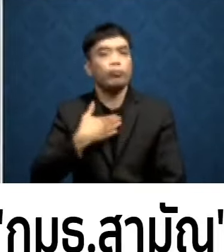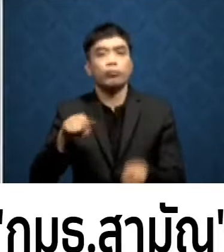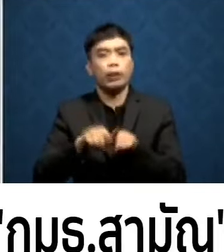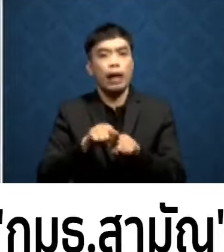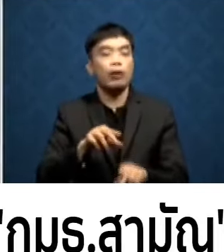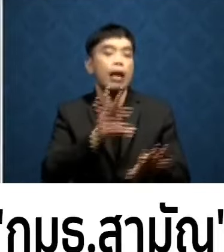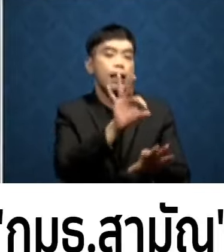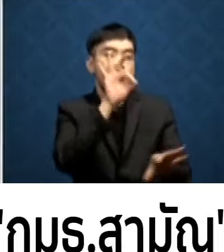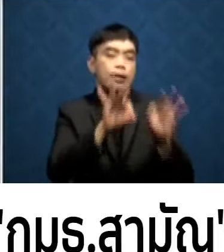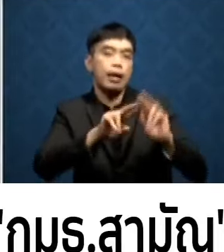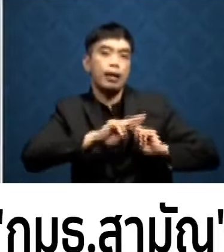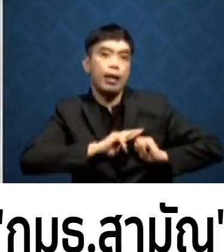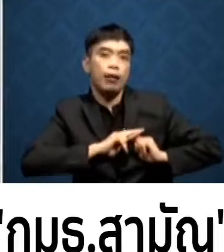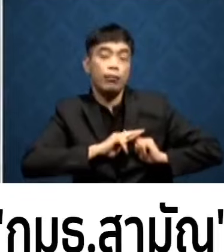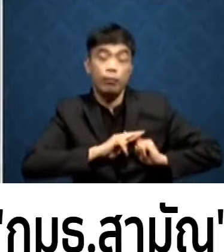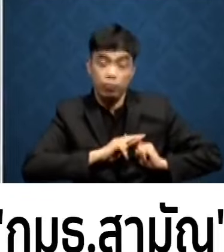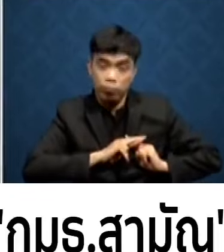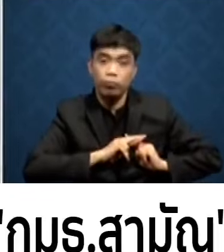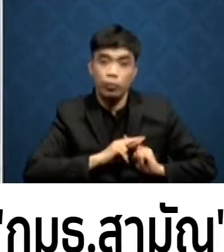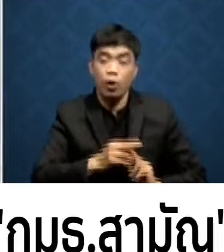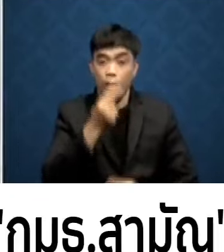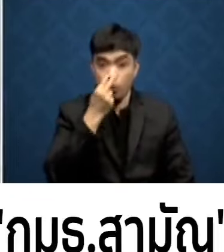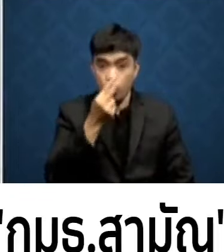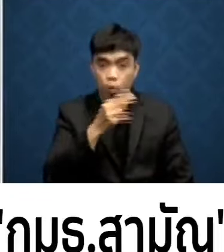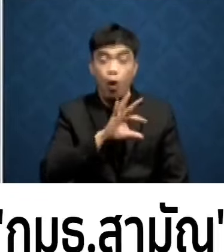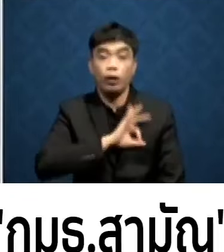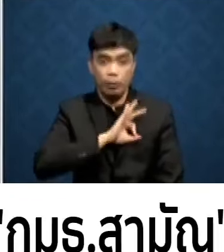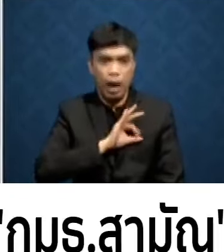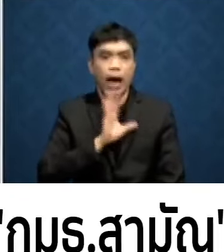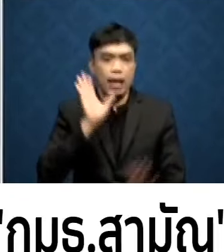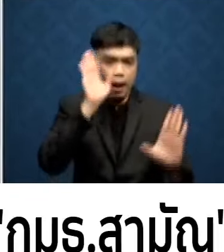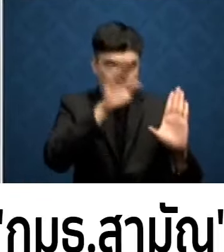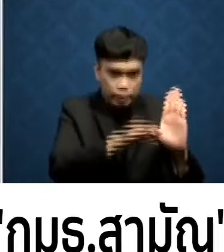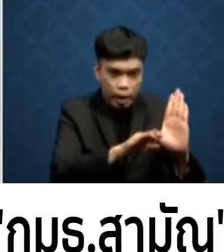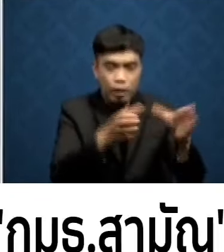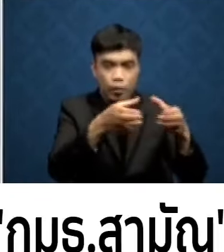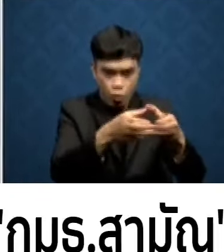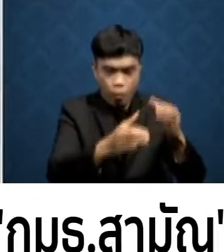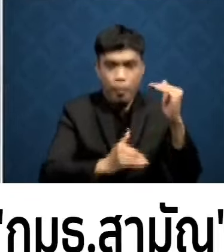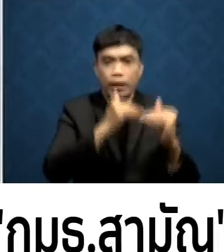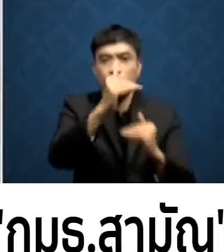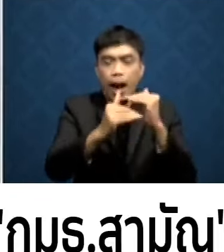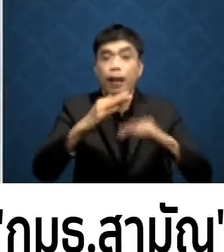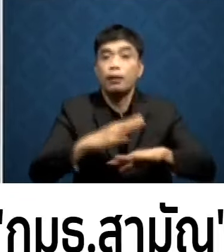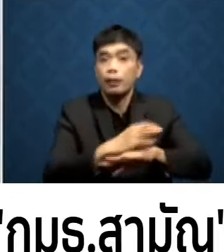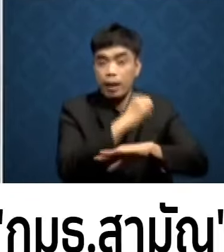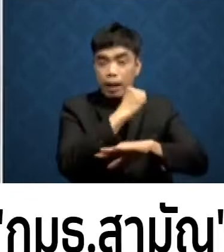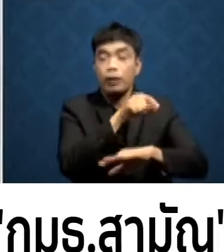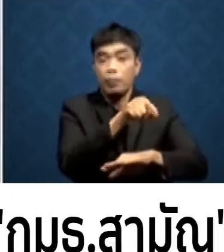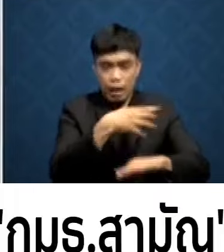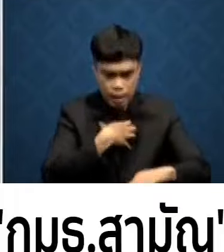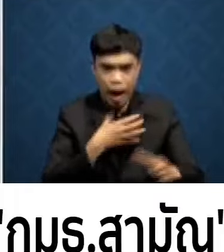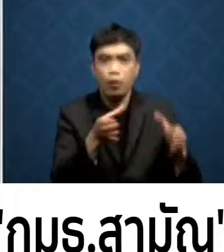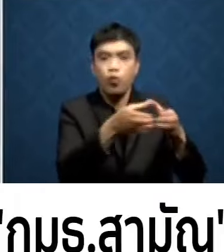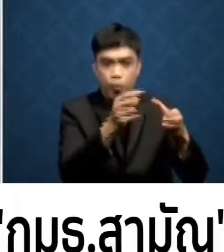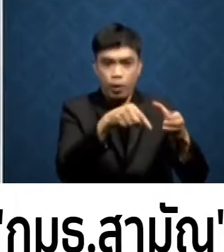กันเองดิฉันลงสมัครใจที่จะลงกรรมาธิการพัฒนาการทางการเมืองเรียนสอนทางด้านสื่อ